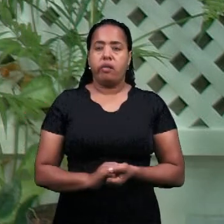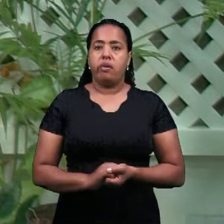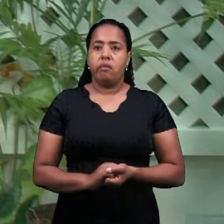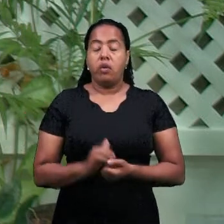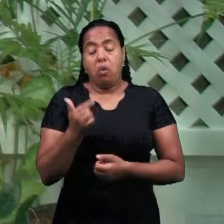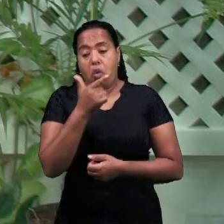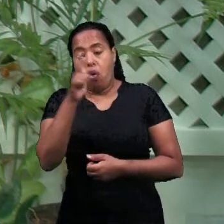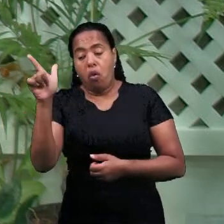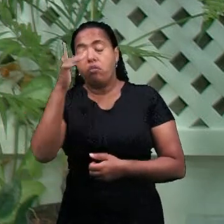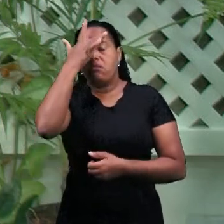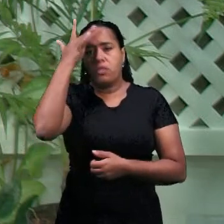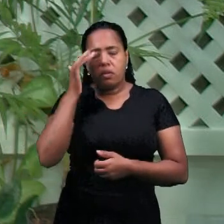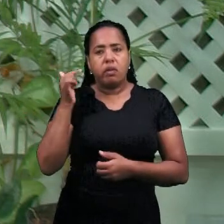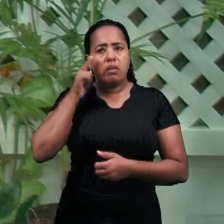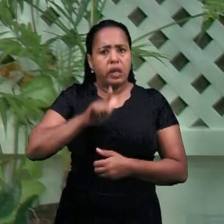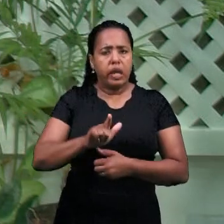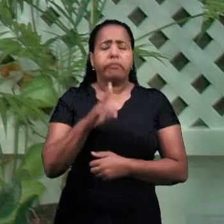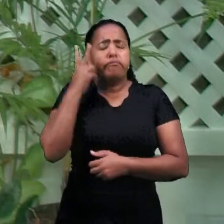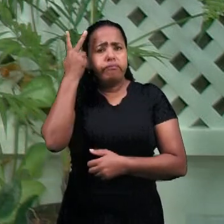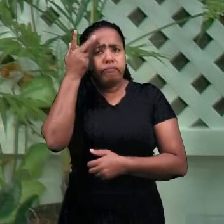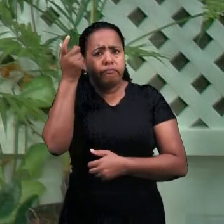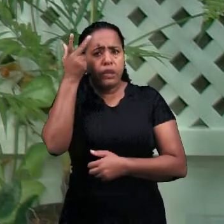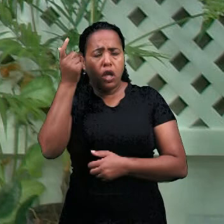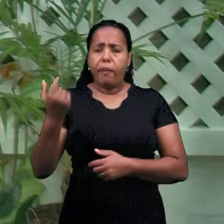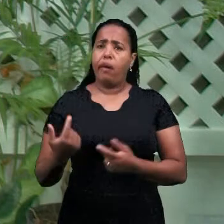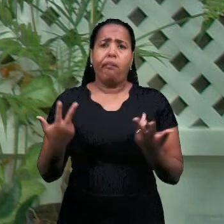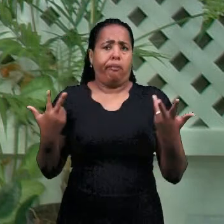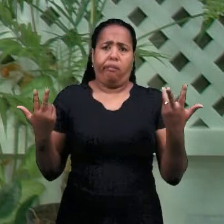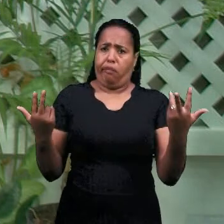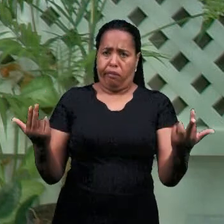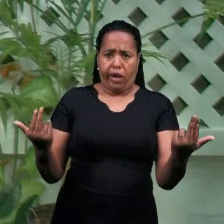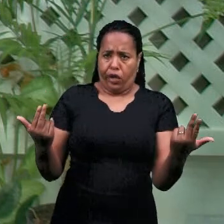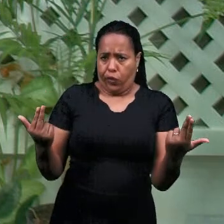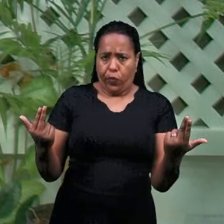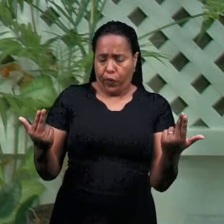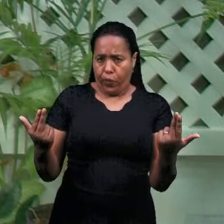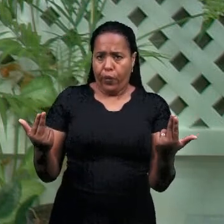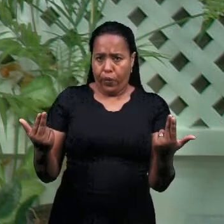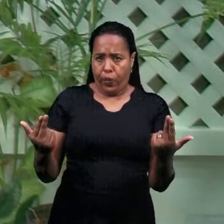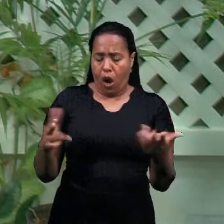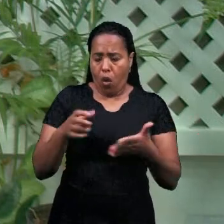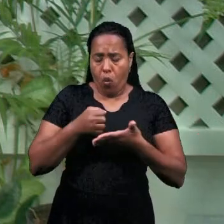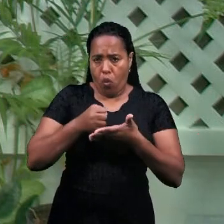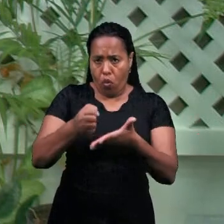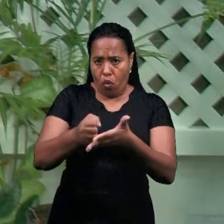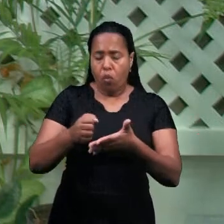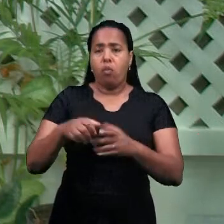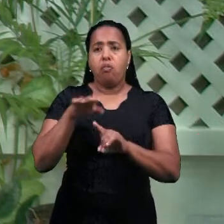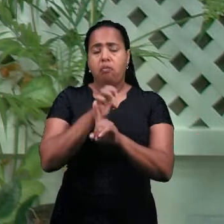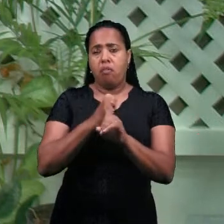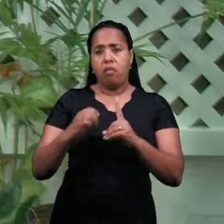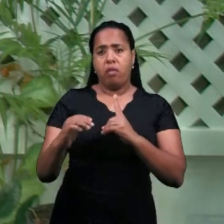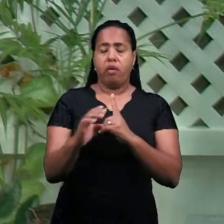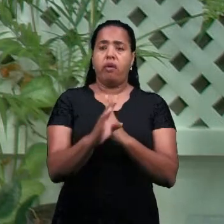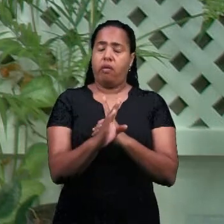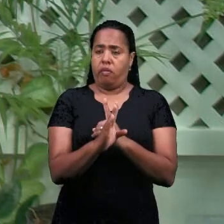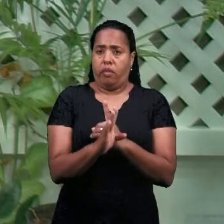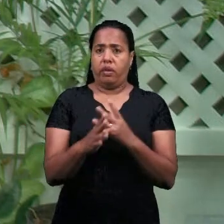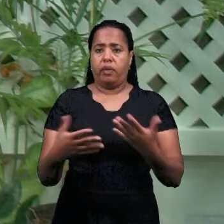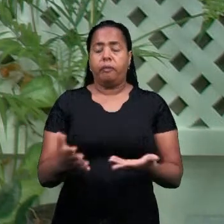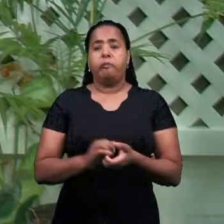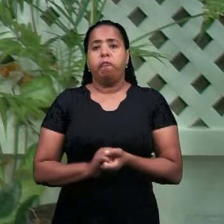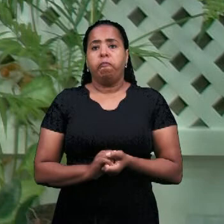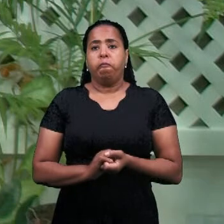n'arrivent pas. Ça, c'est naturel. Nous arrivons à un moment, quand tout cela va passer, nous